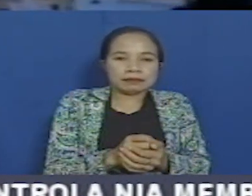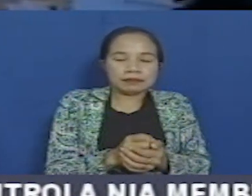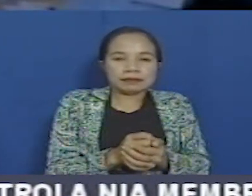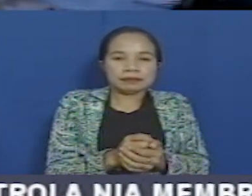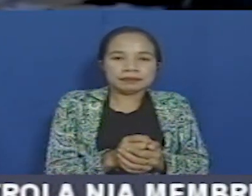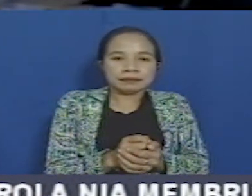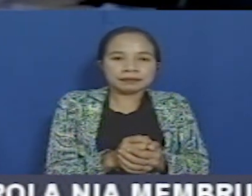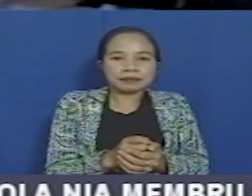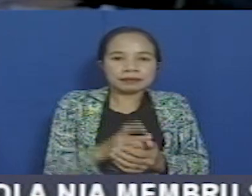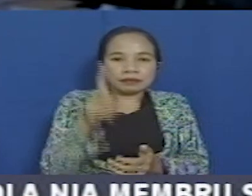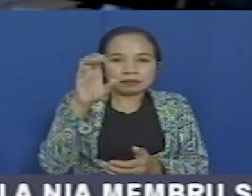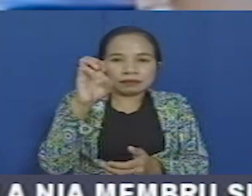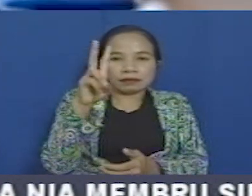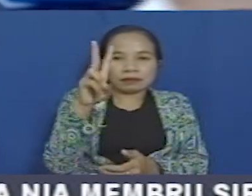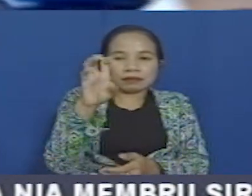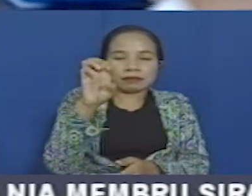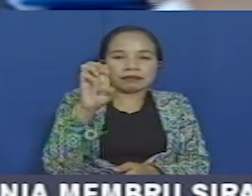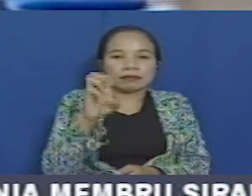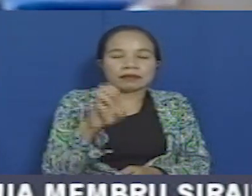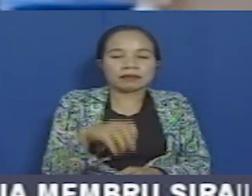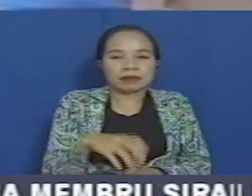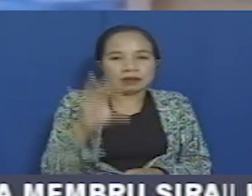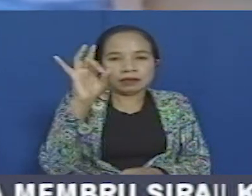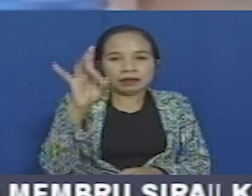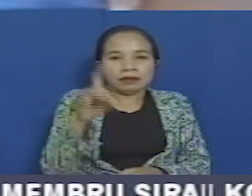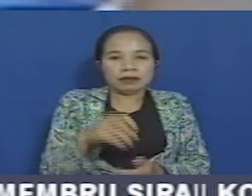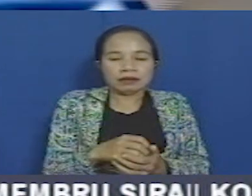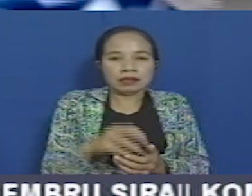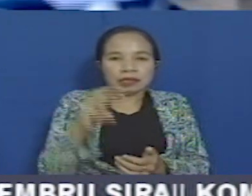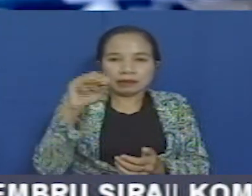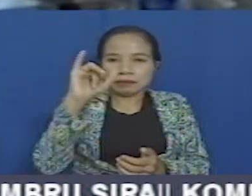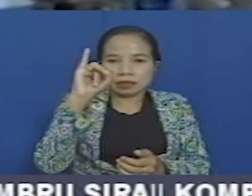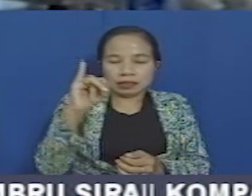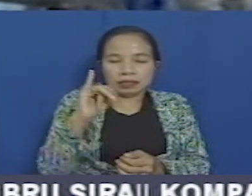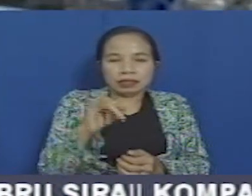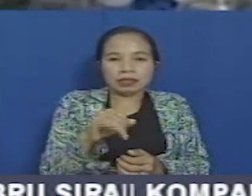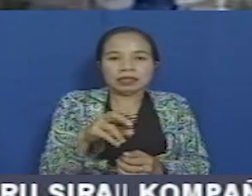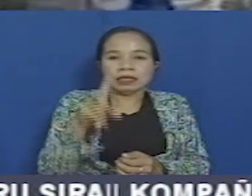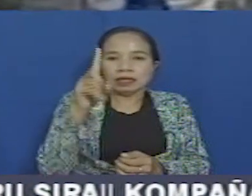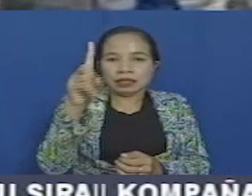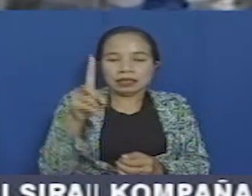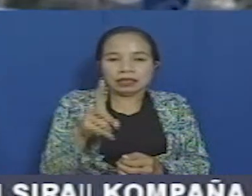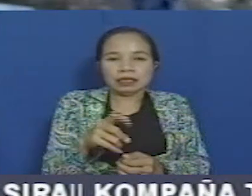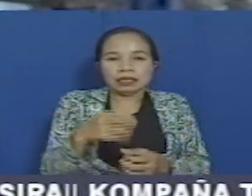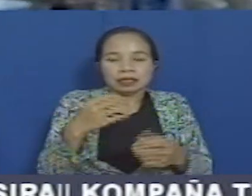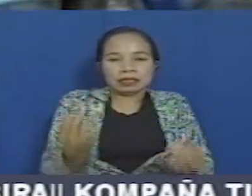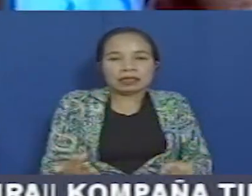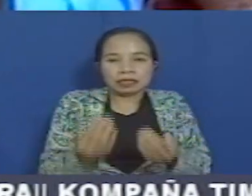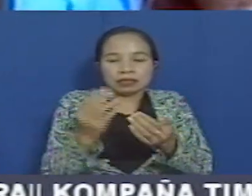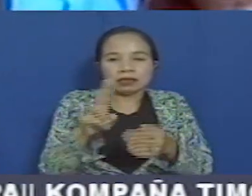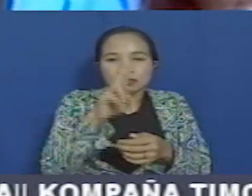obstersia categoria leve hotu. Na Inwalu iha medicina interna, na in ida grave